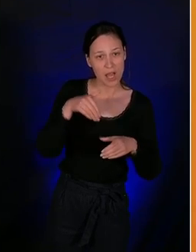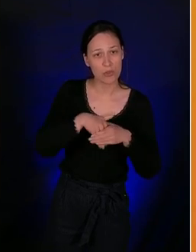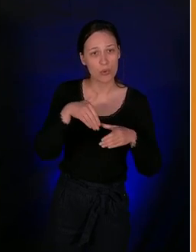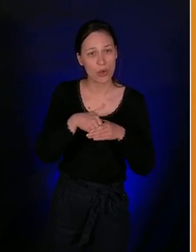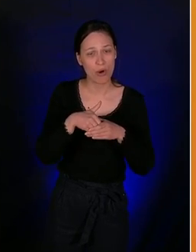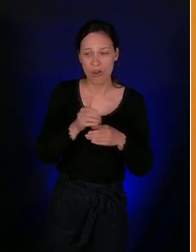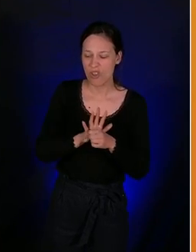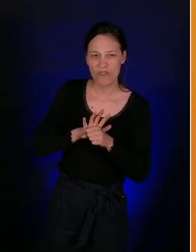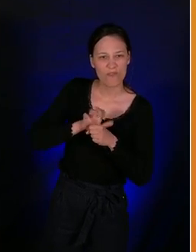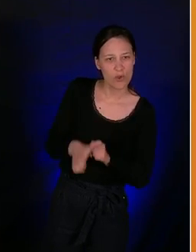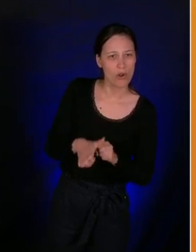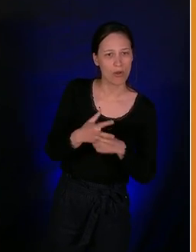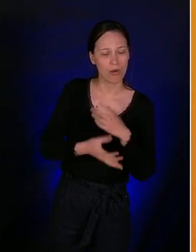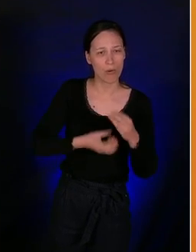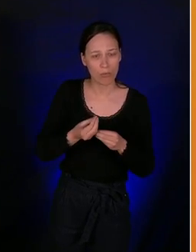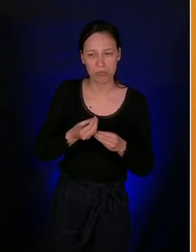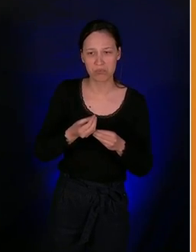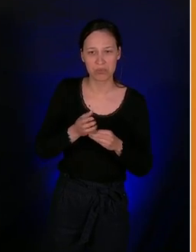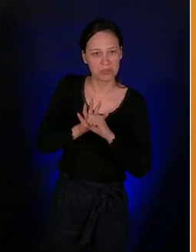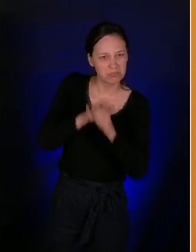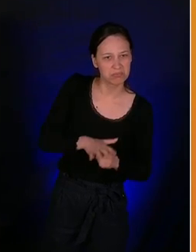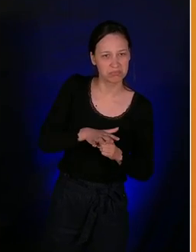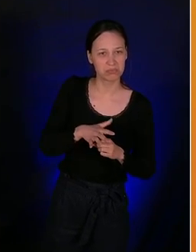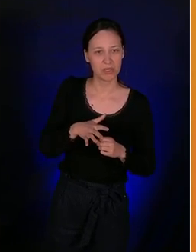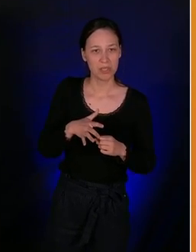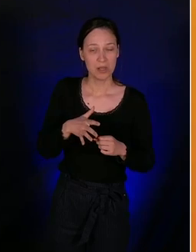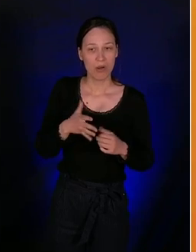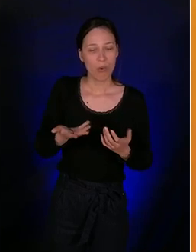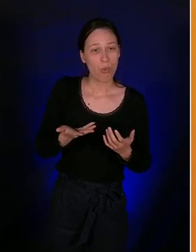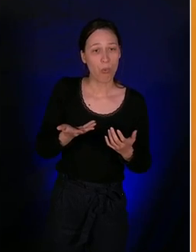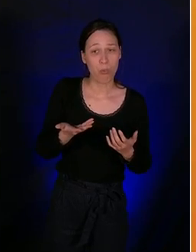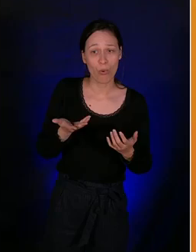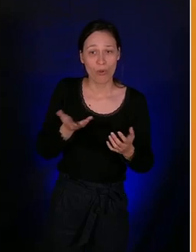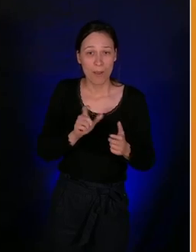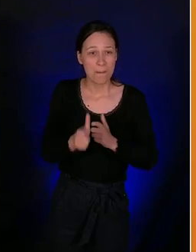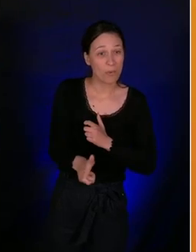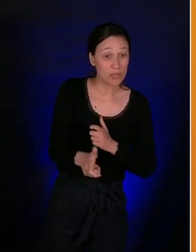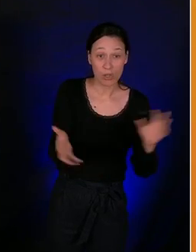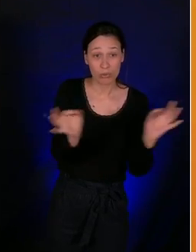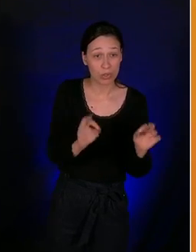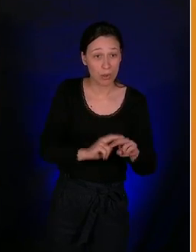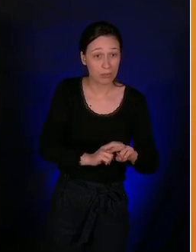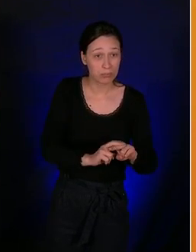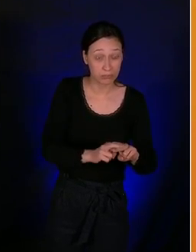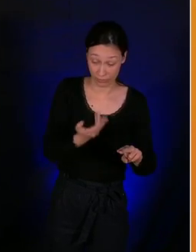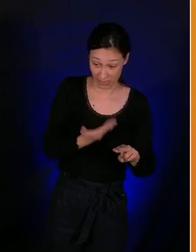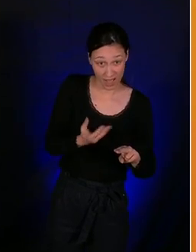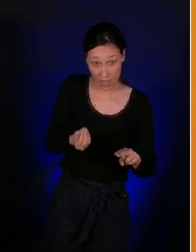parce que quand même c'est un bon militant, soit un syndicat où elles se sentiront en sécurité?